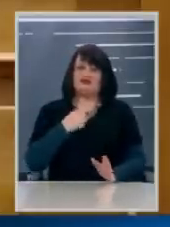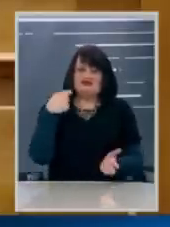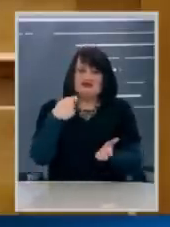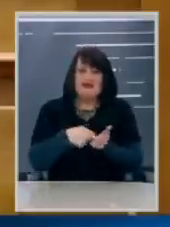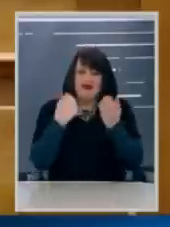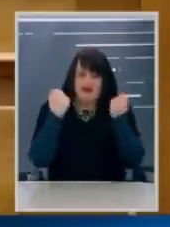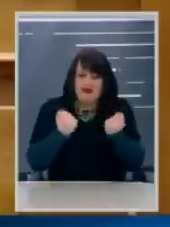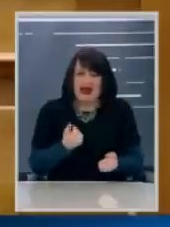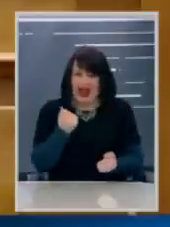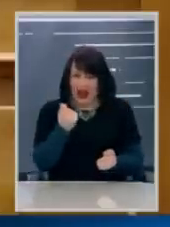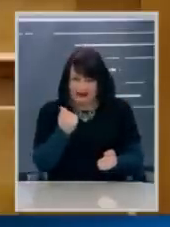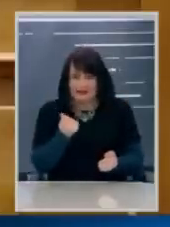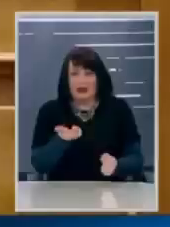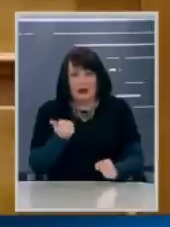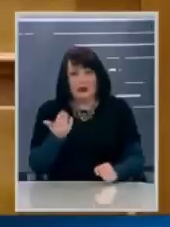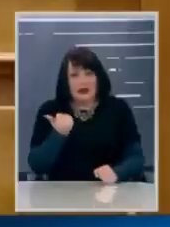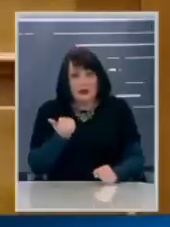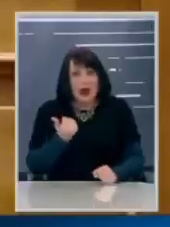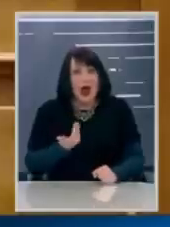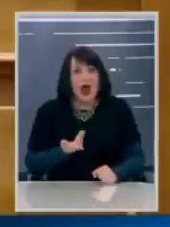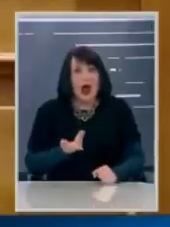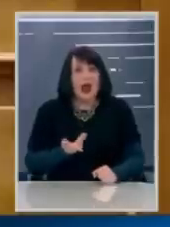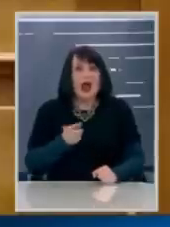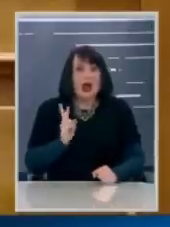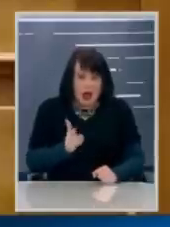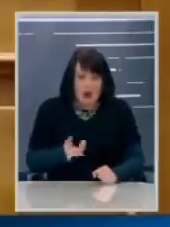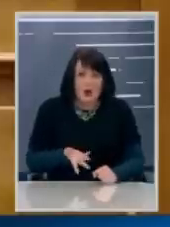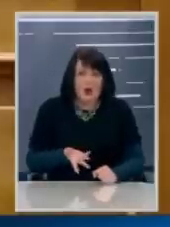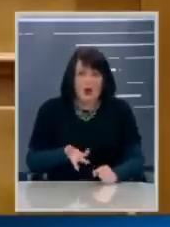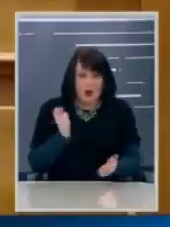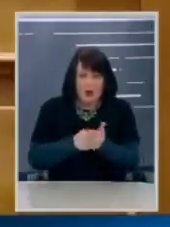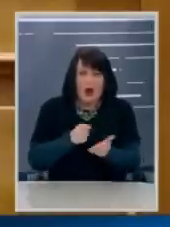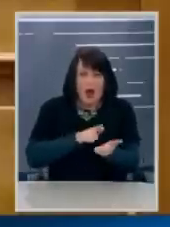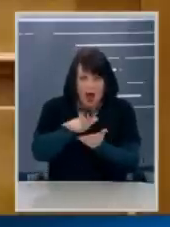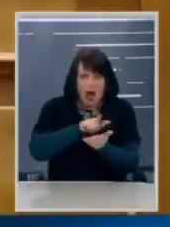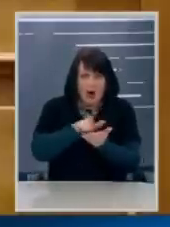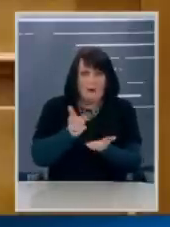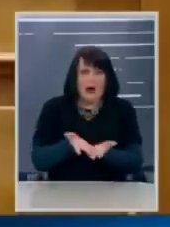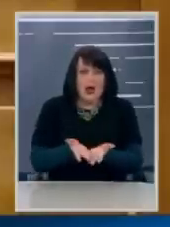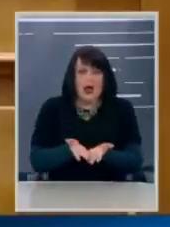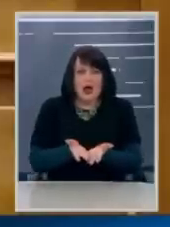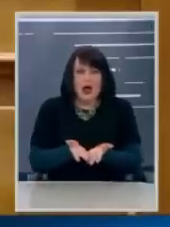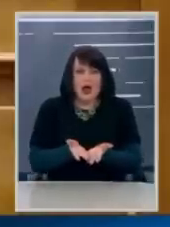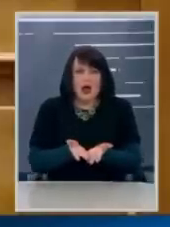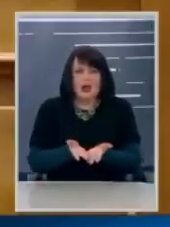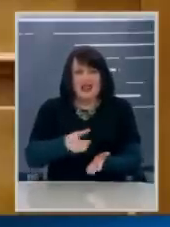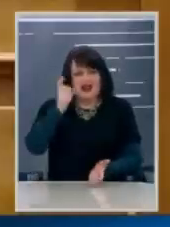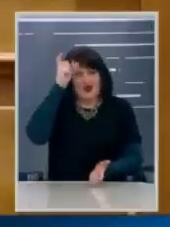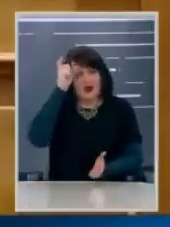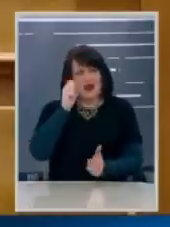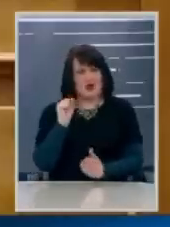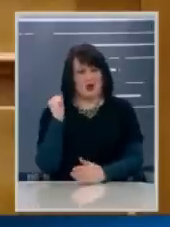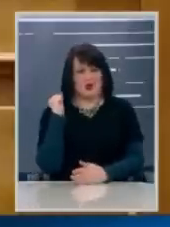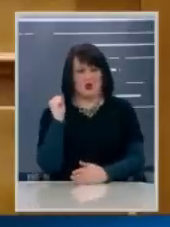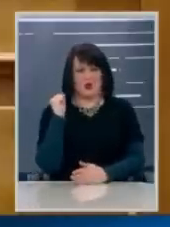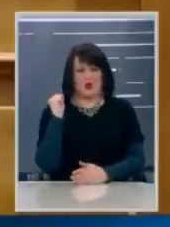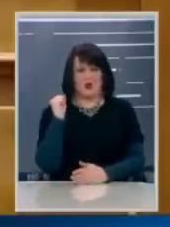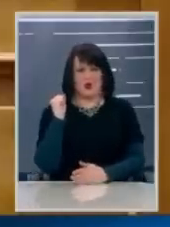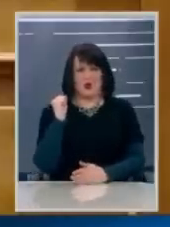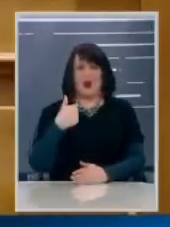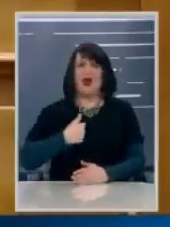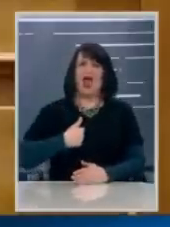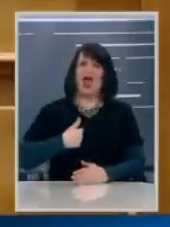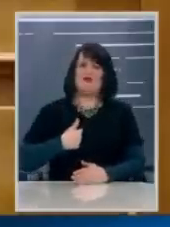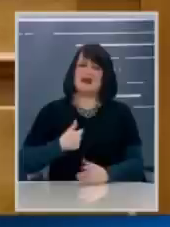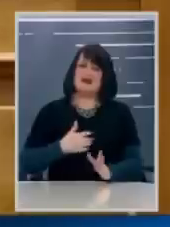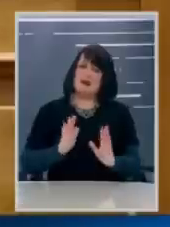στη συγκυρία που ευρισκόμεθα, αλλά είναι κακό. Δηλαδή, είμαι υπέρ της υπεροκλίας των Τούρκων. Παίζουμε με τη φωτιά και εκ